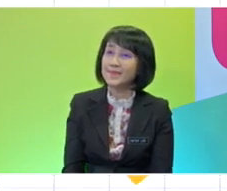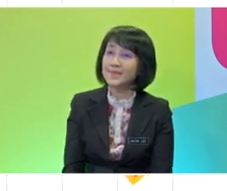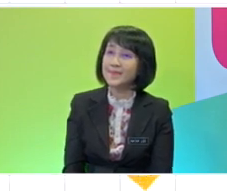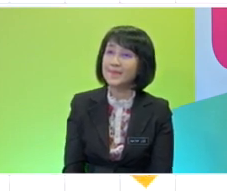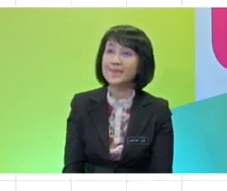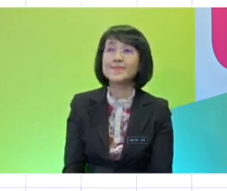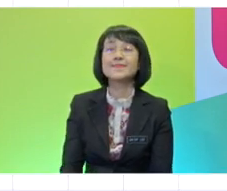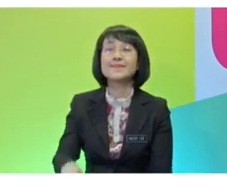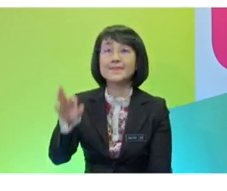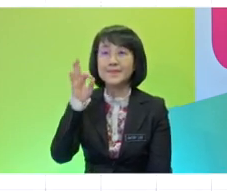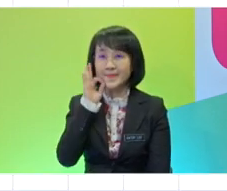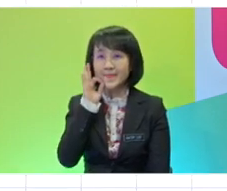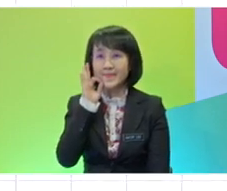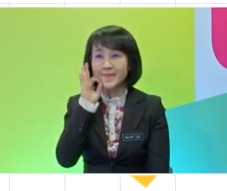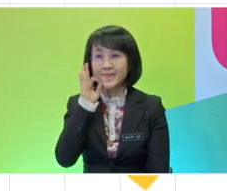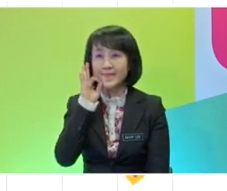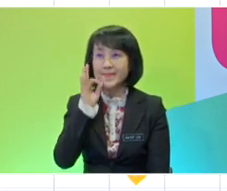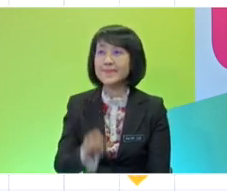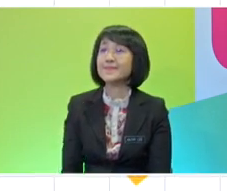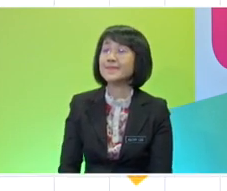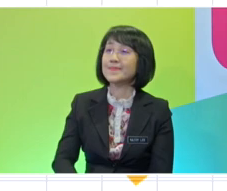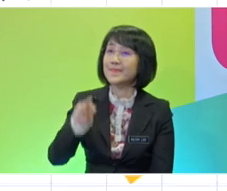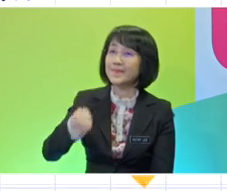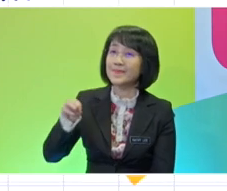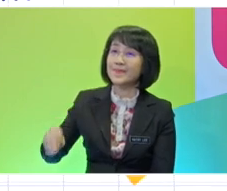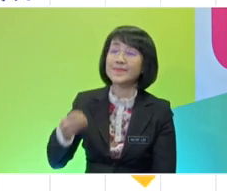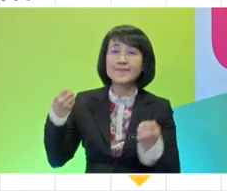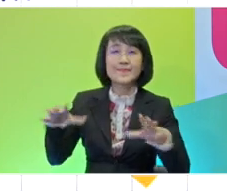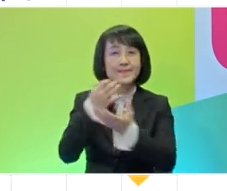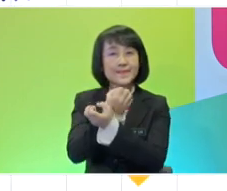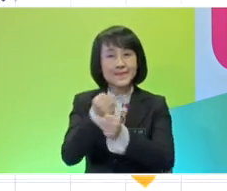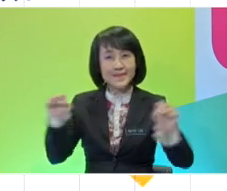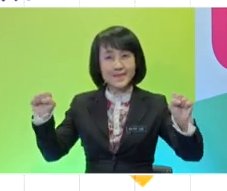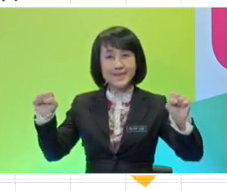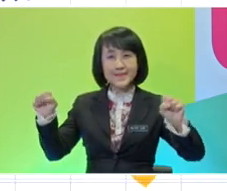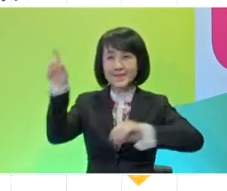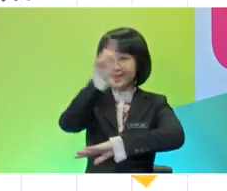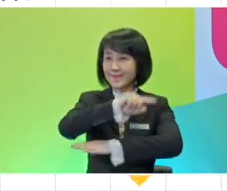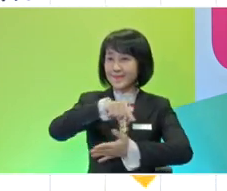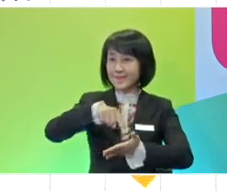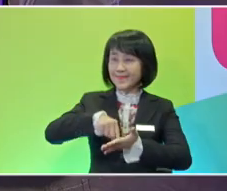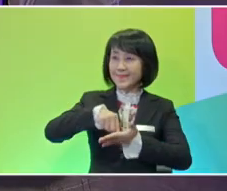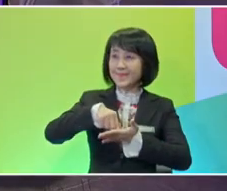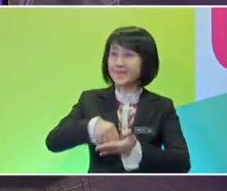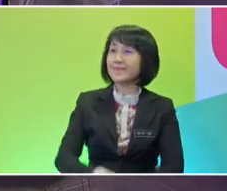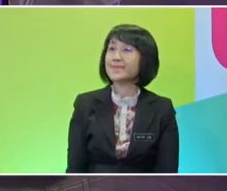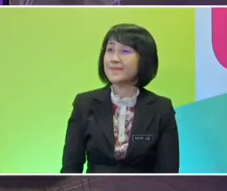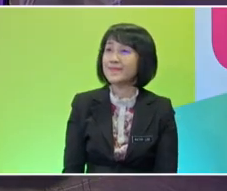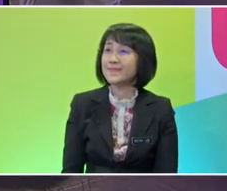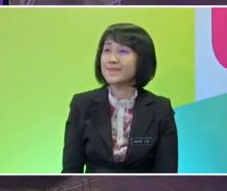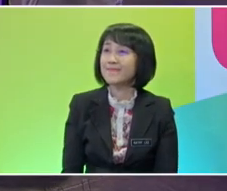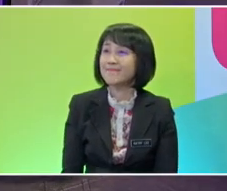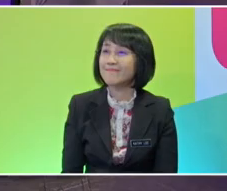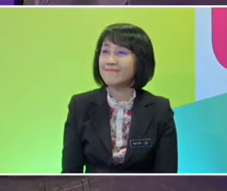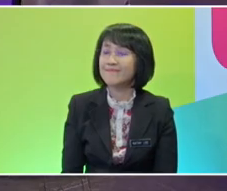Fasya itu dia murid-murid bersamanya kita pada hari ini Ah tapi hari ini saya gua menarik